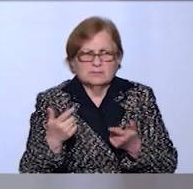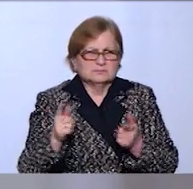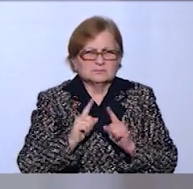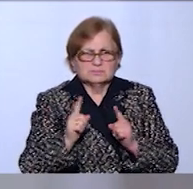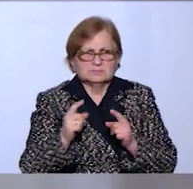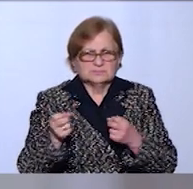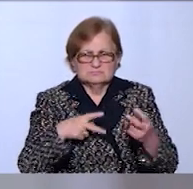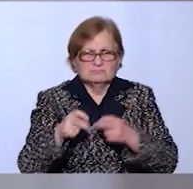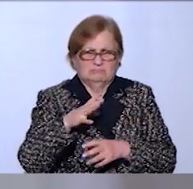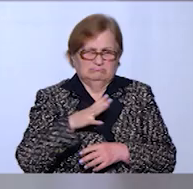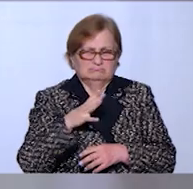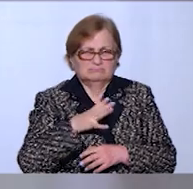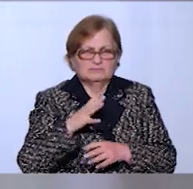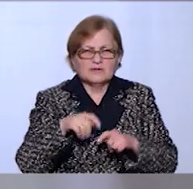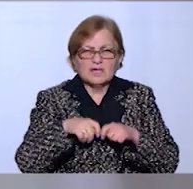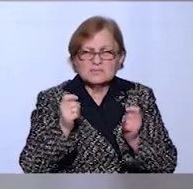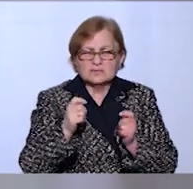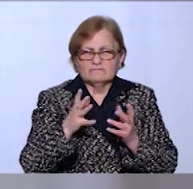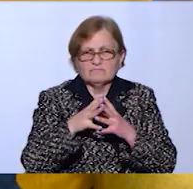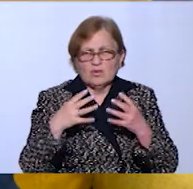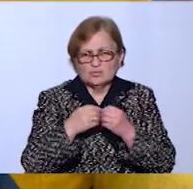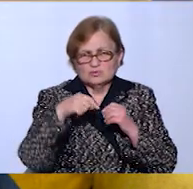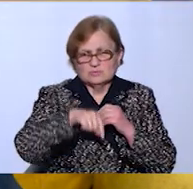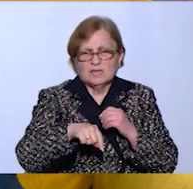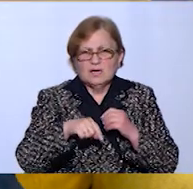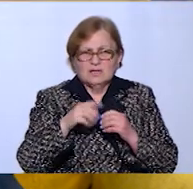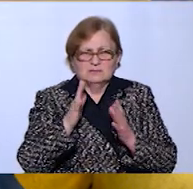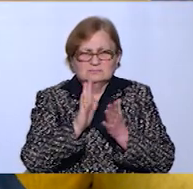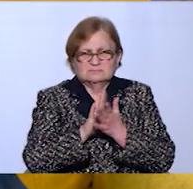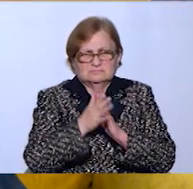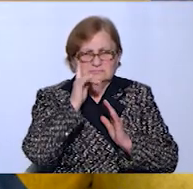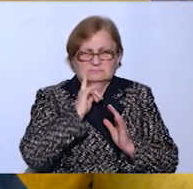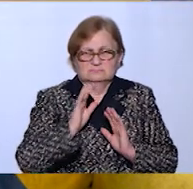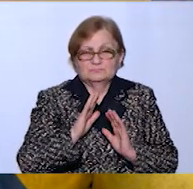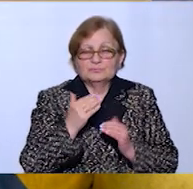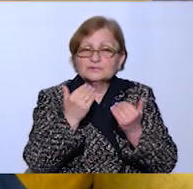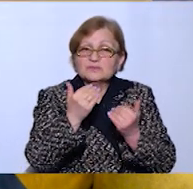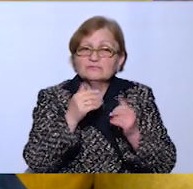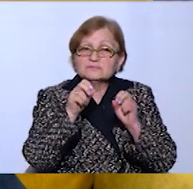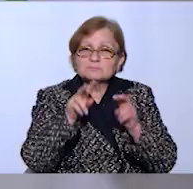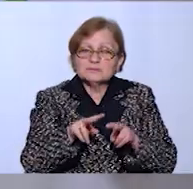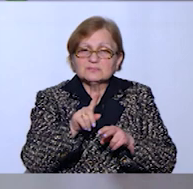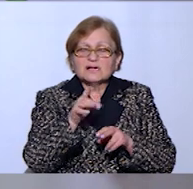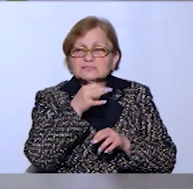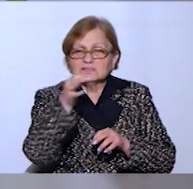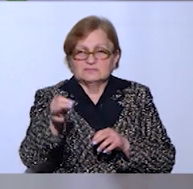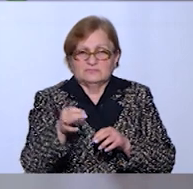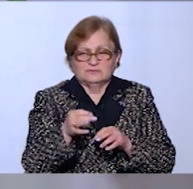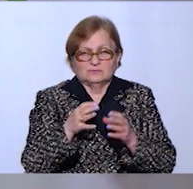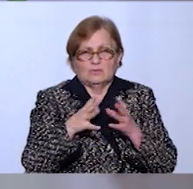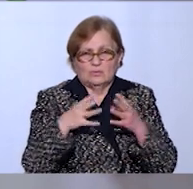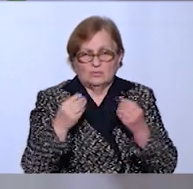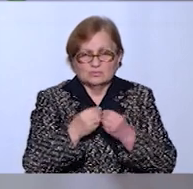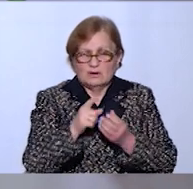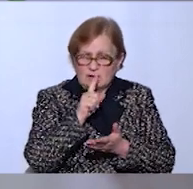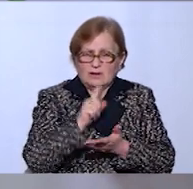რომ სახლის პირობებში თურმე აღმოჩნდა, რომ ამის გაკეთება შეიძლება და პირიქით უფრო მეტად ეხმარება ბავშვს განვითარებაში. მაგალითად, მივცეთ